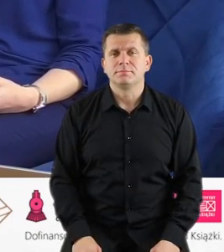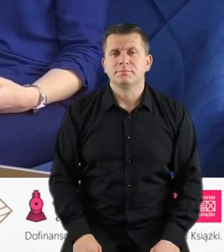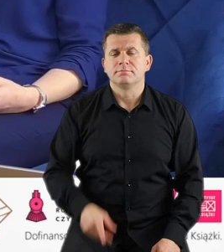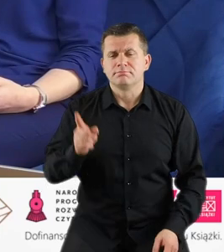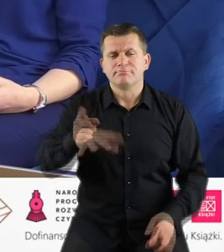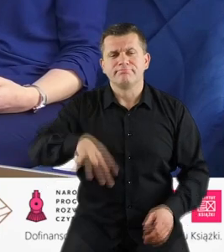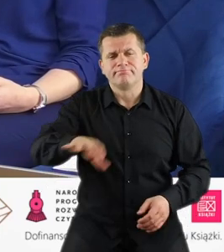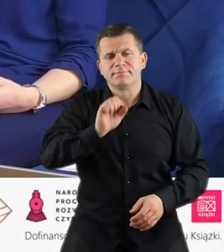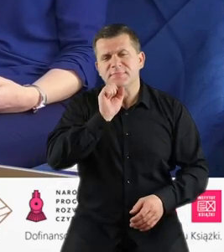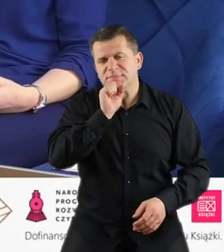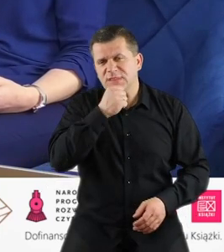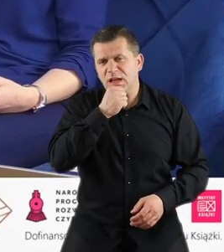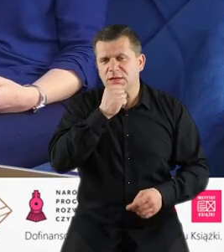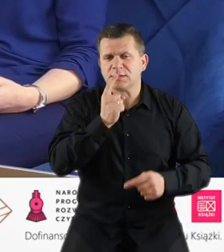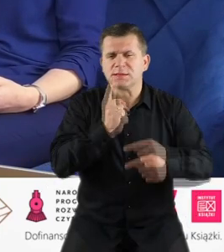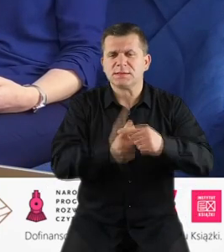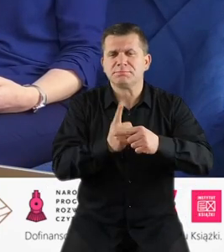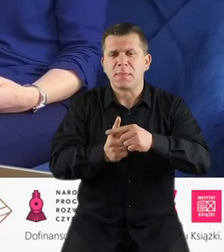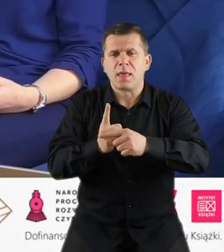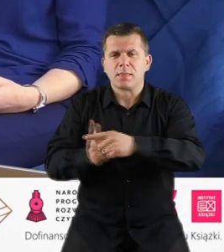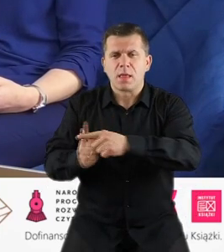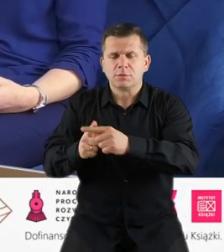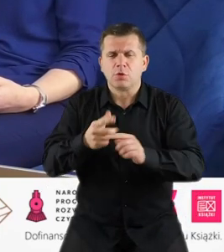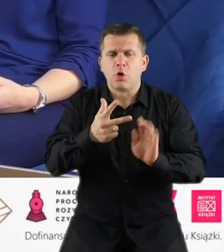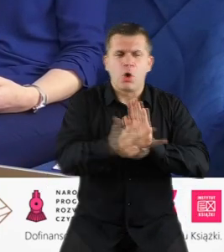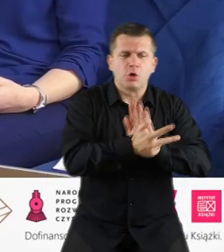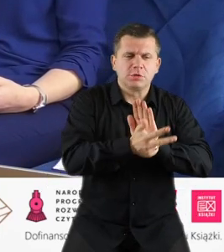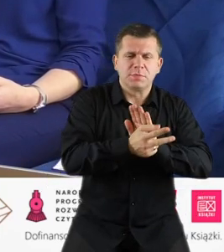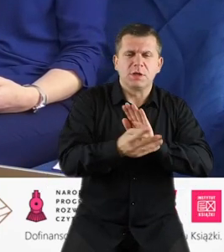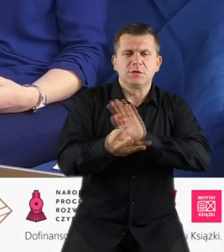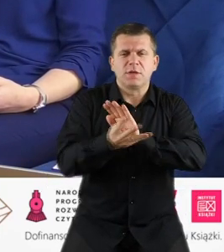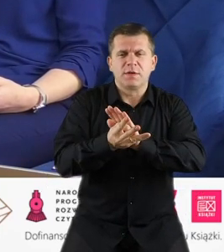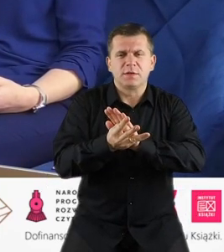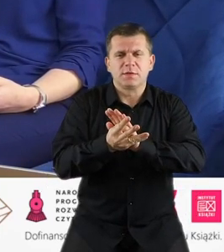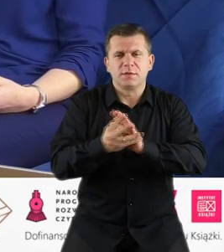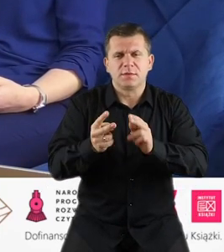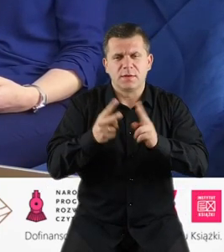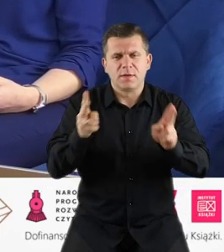na starszych cmentarzach XVIII-XIX-wiecznych,